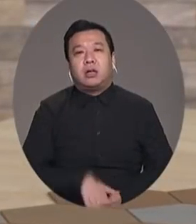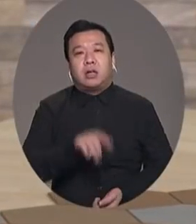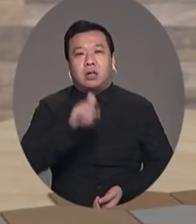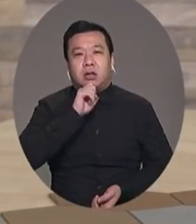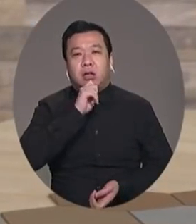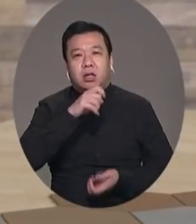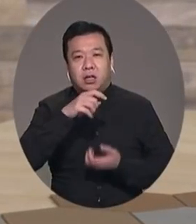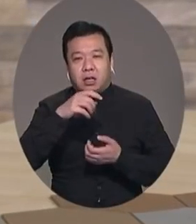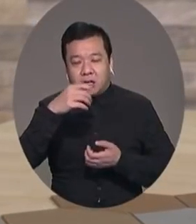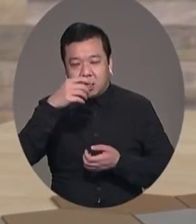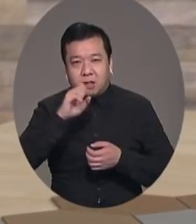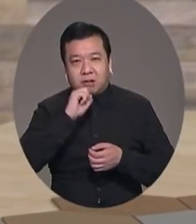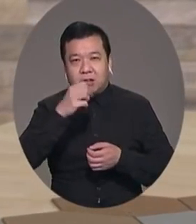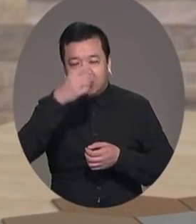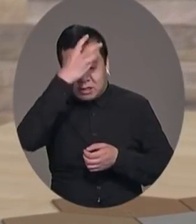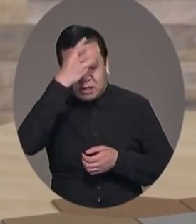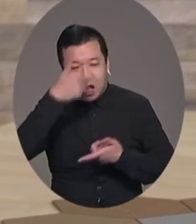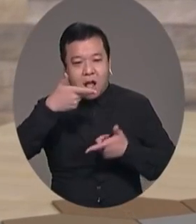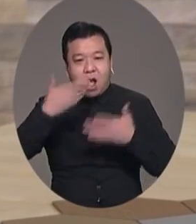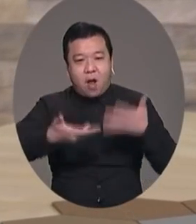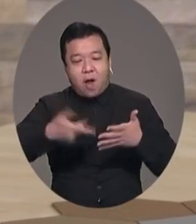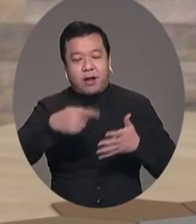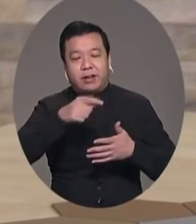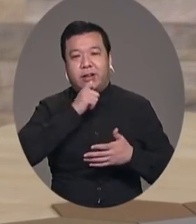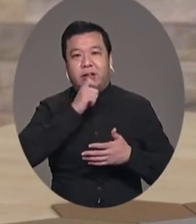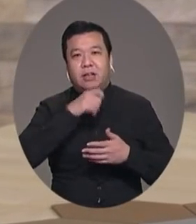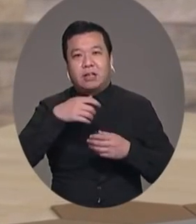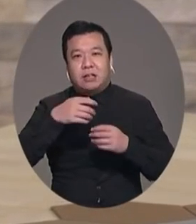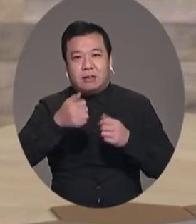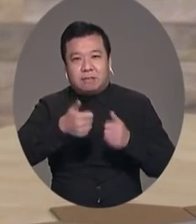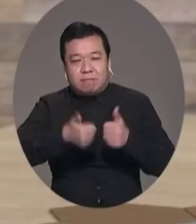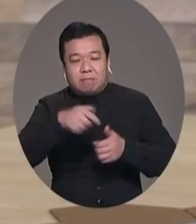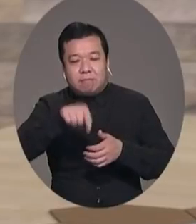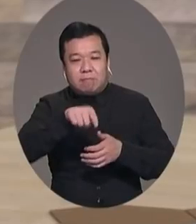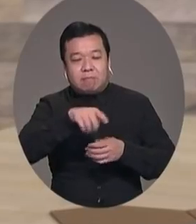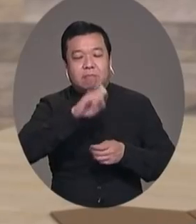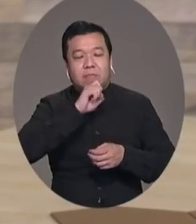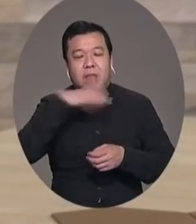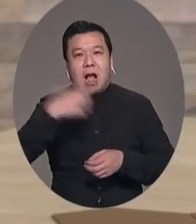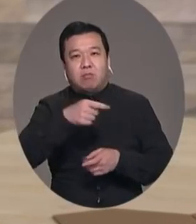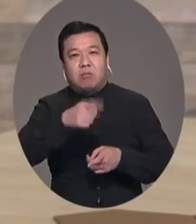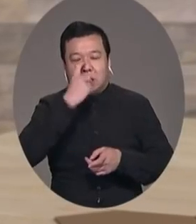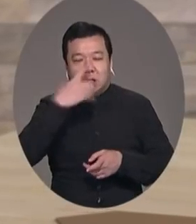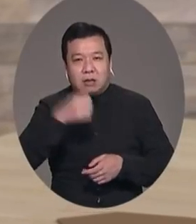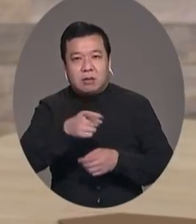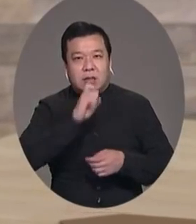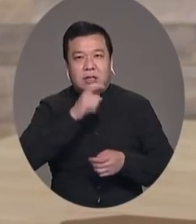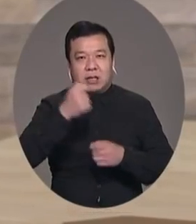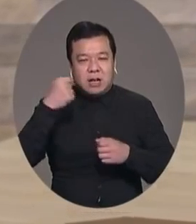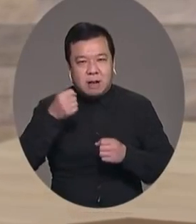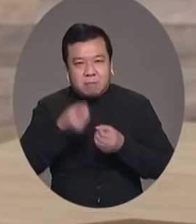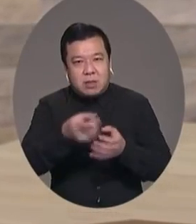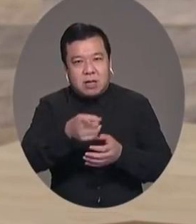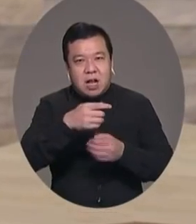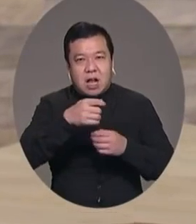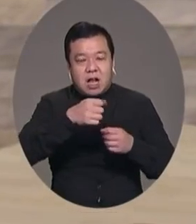而威廉王子和英国首相约翰逊赛前就齐齐发功，鼓励他们将奖杯和足球带